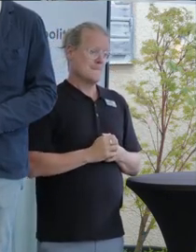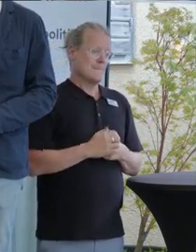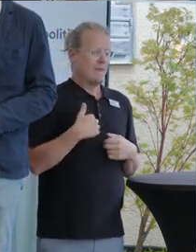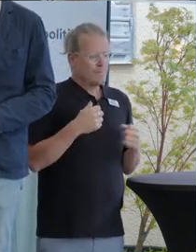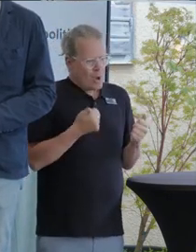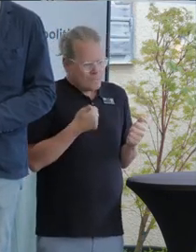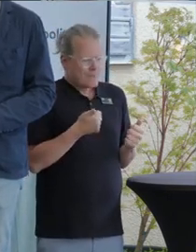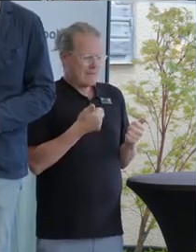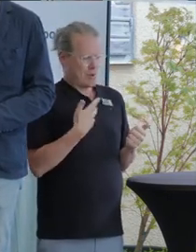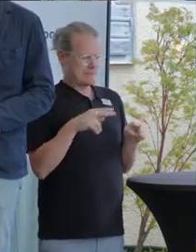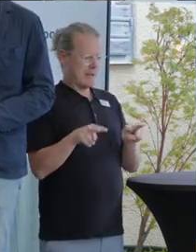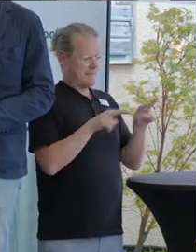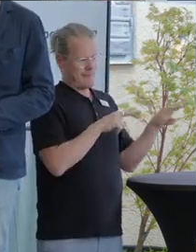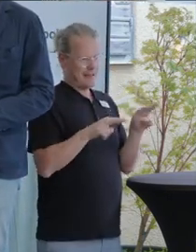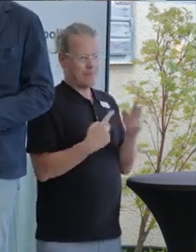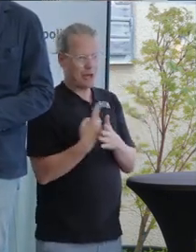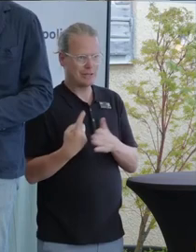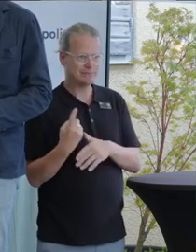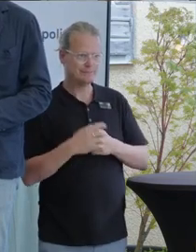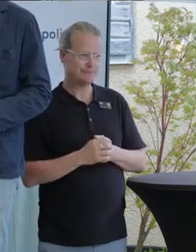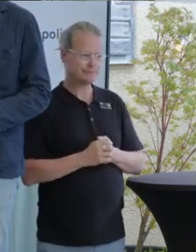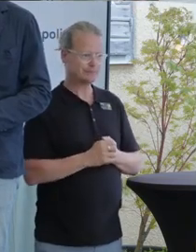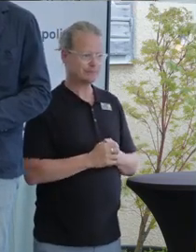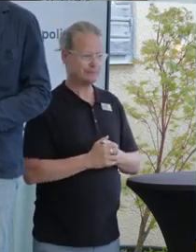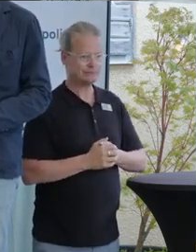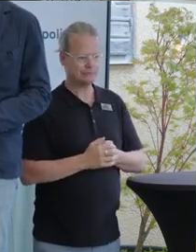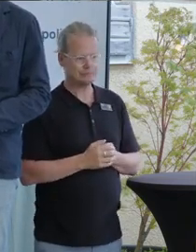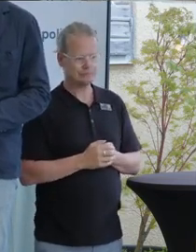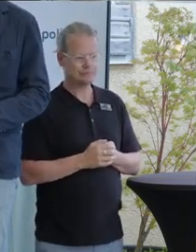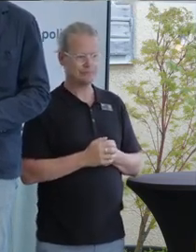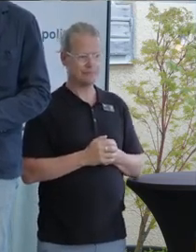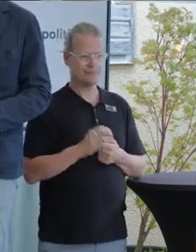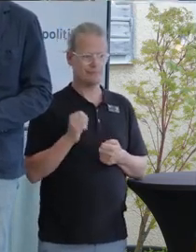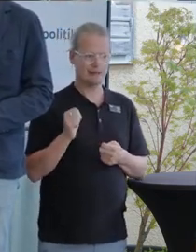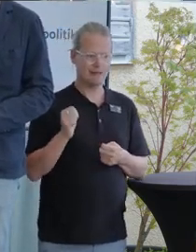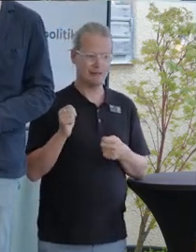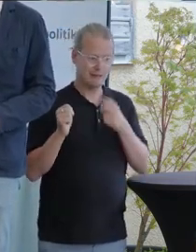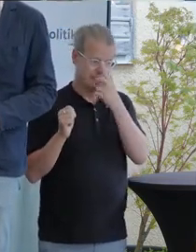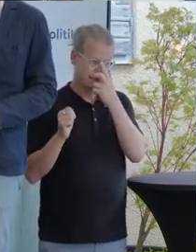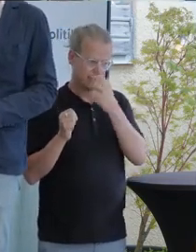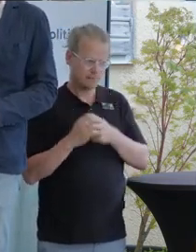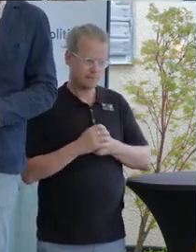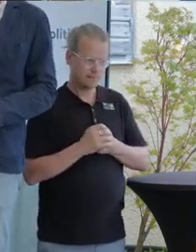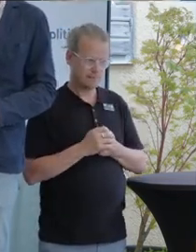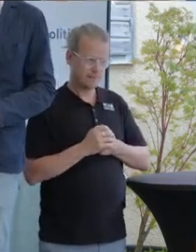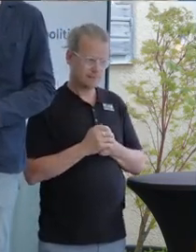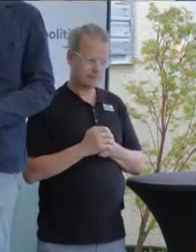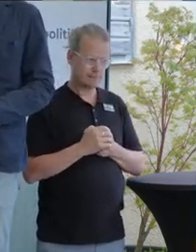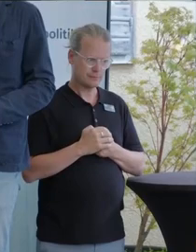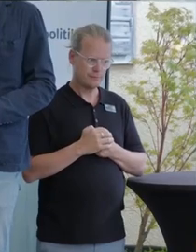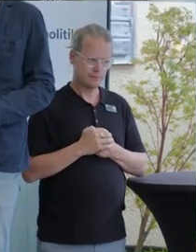Mm. Nu missade du ju Fredrings regelsdragning här. Mm. Han hade ju tre punkter. Jag tänker om du bara drar dem, ja, så Elin fick med sig dem också.